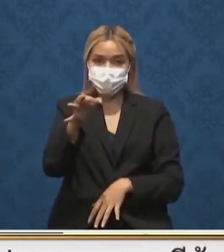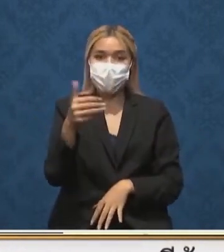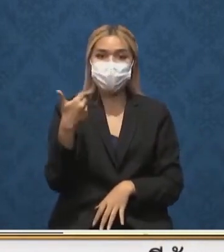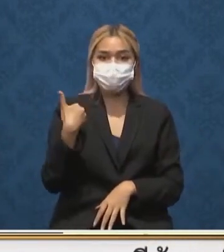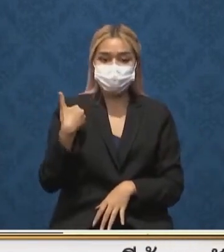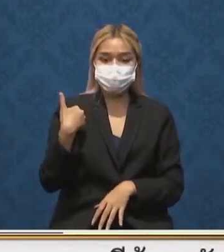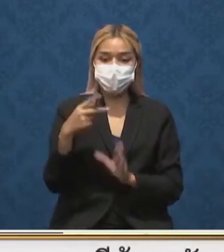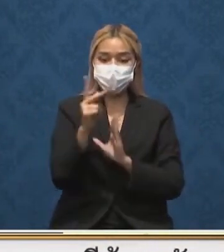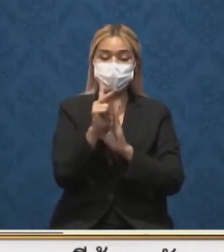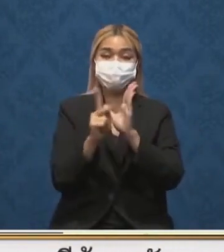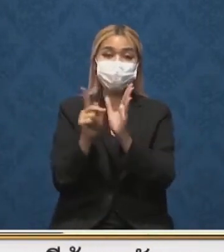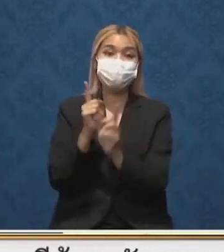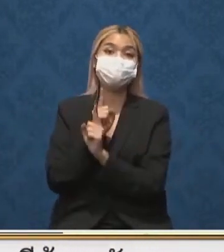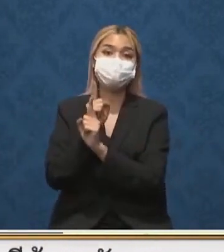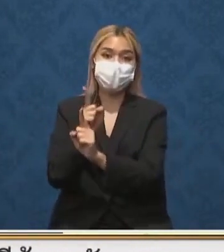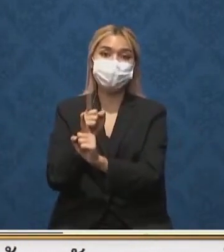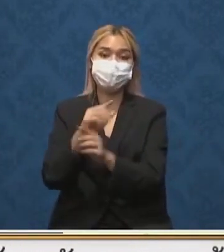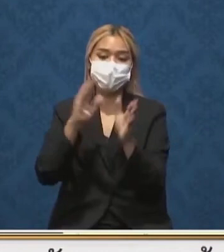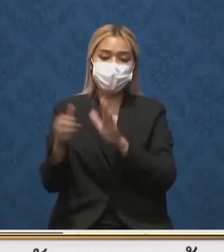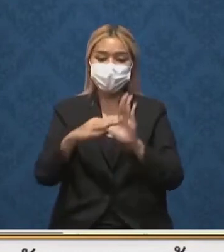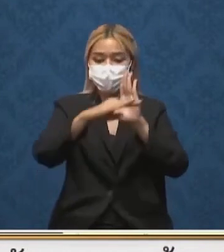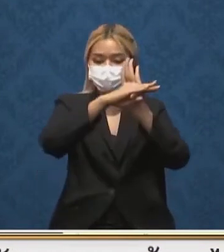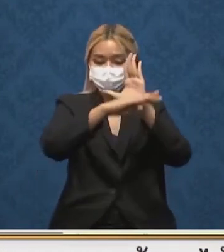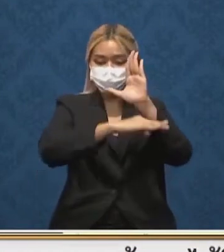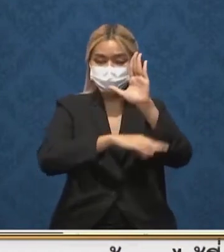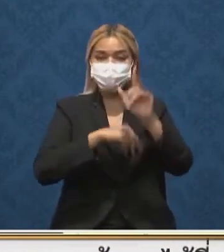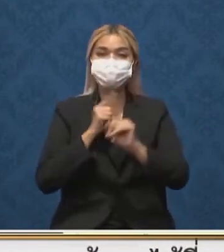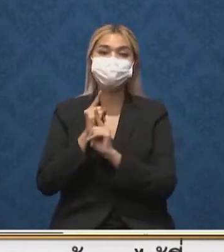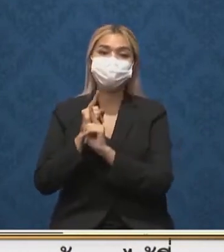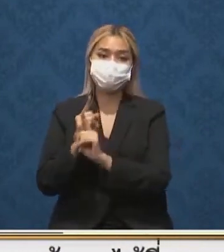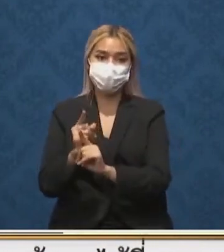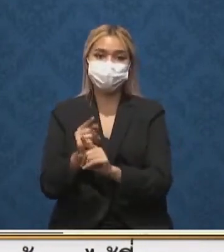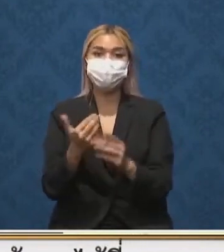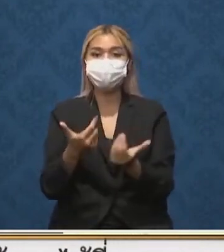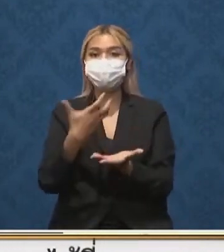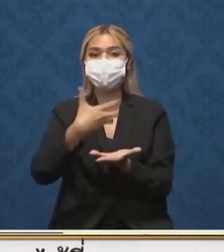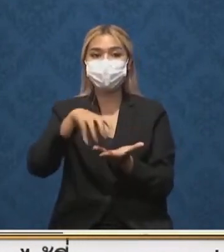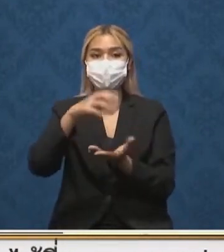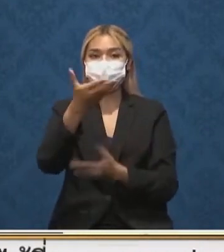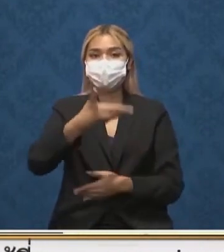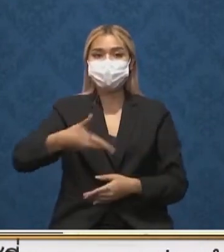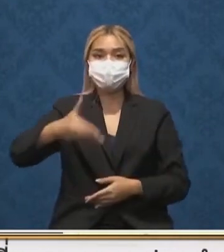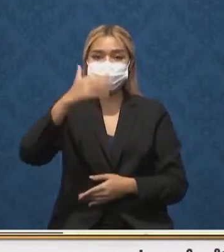จิตกันนั้นก็ดำเนินการต่อไปตางบบลตามกฎหมายนะครับก็เรียนเพื่อทราบ